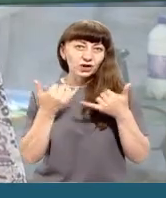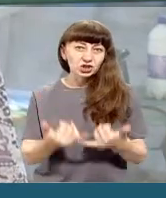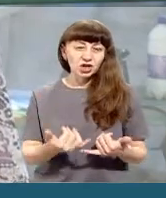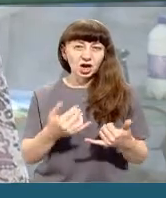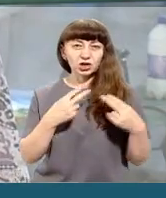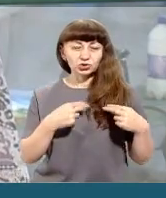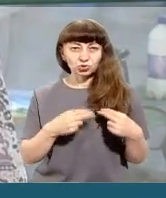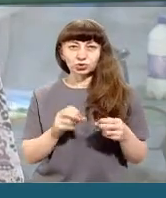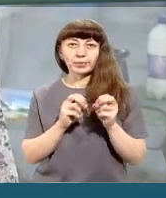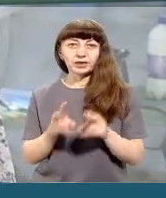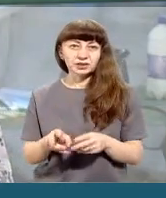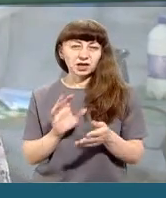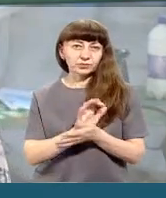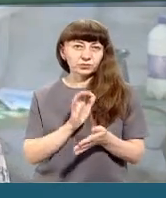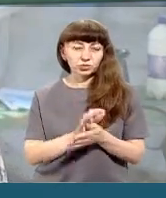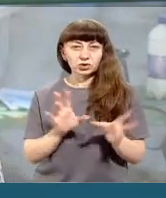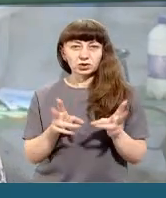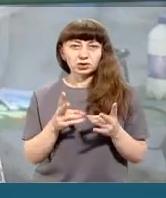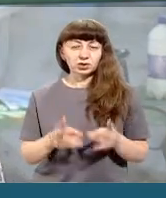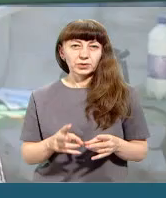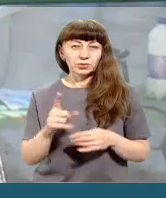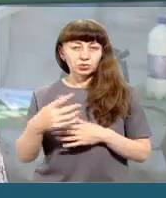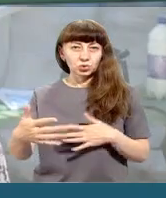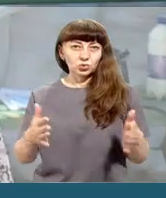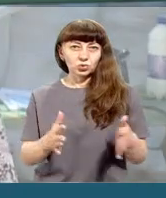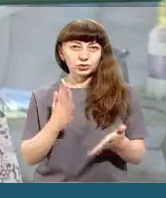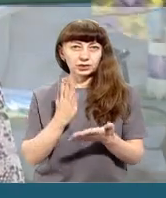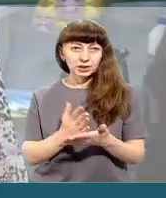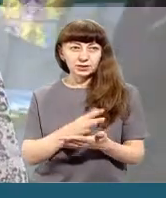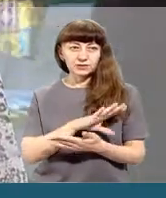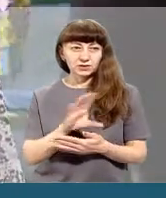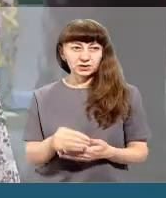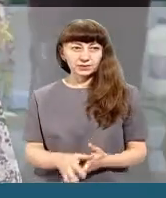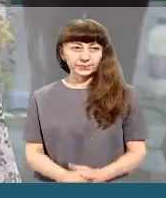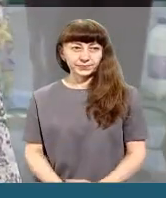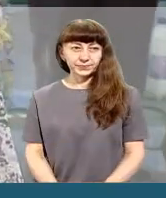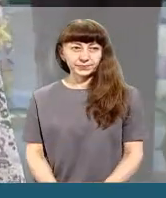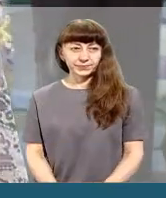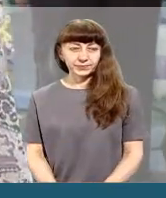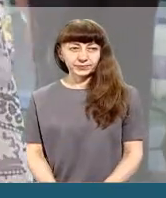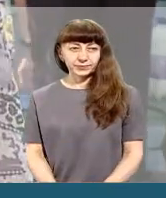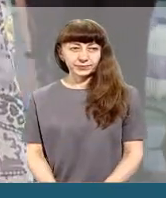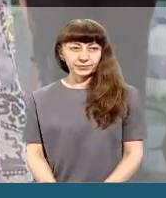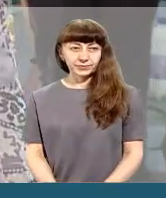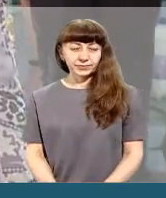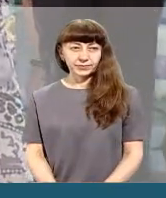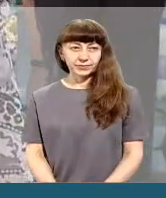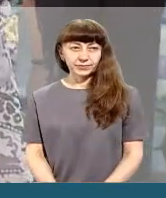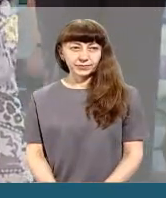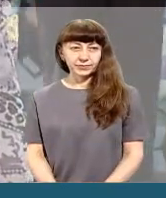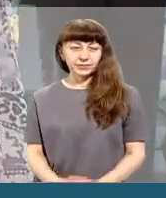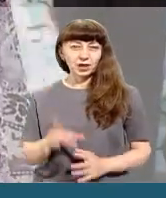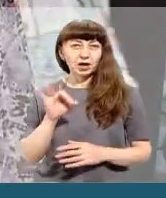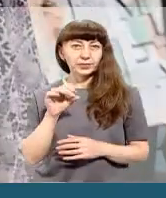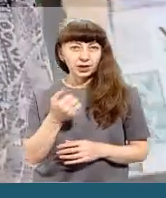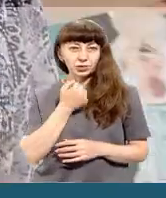людей, бросали мусор, где попало, потому что урны стоят всюду. Ну, я благодарна им и также